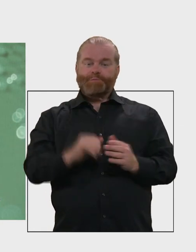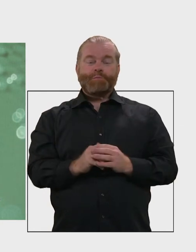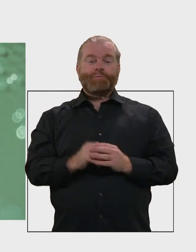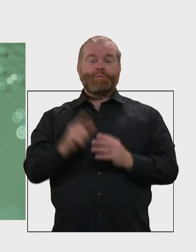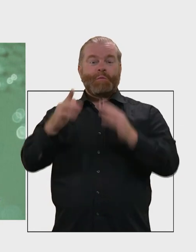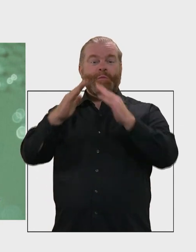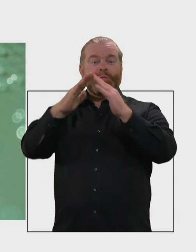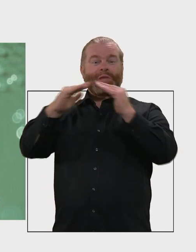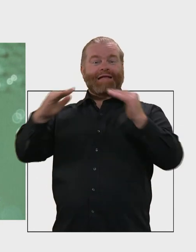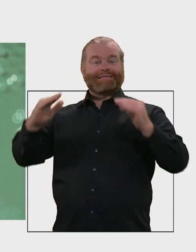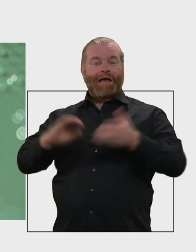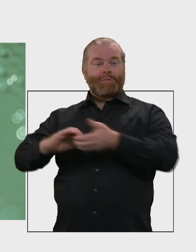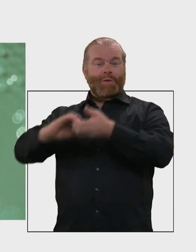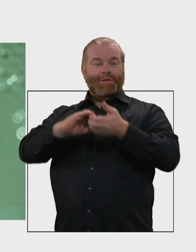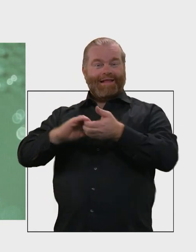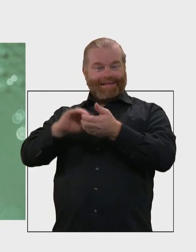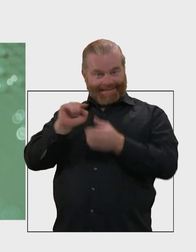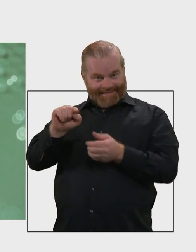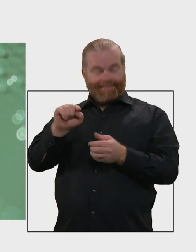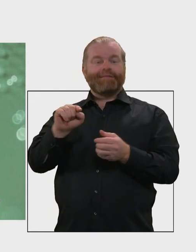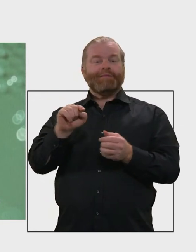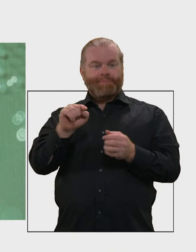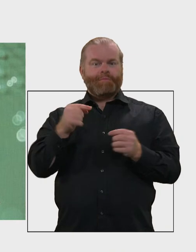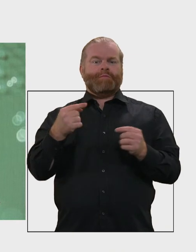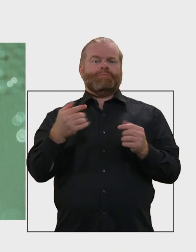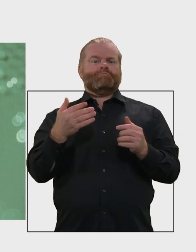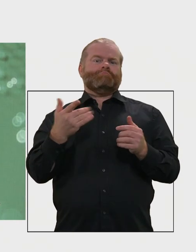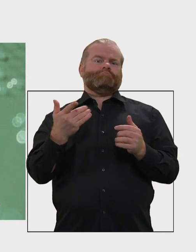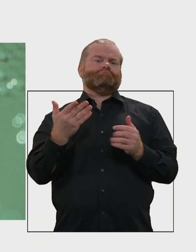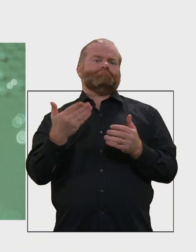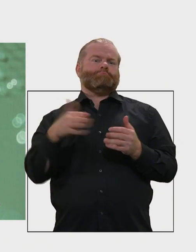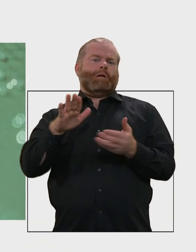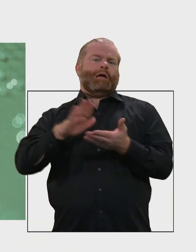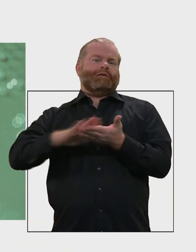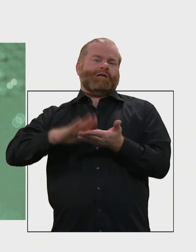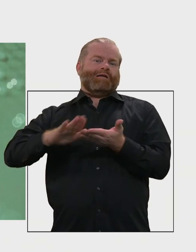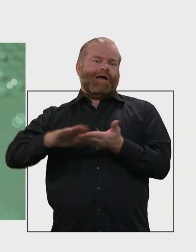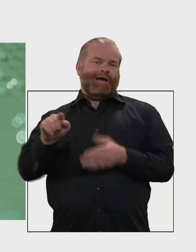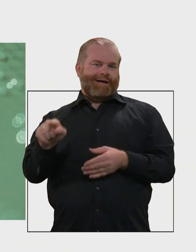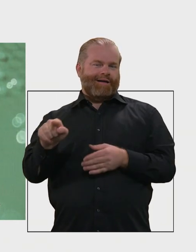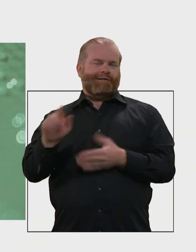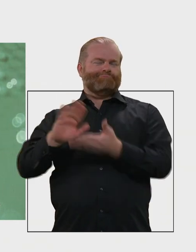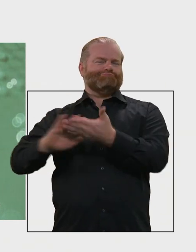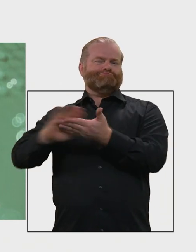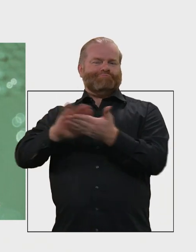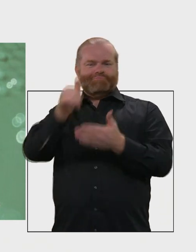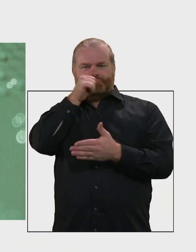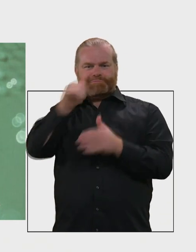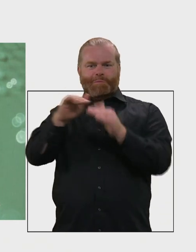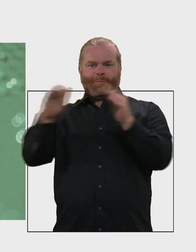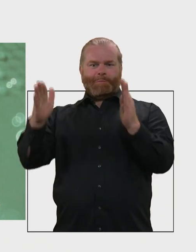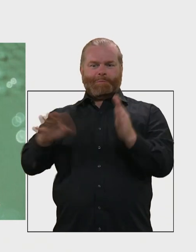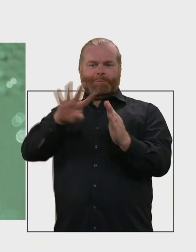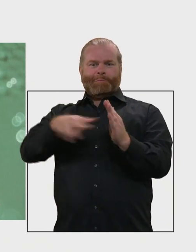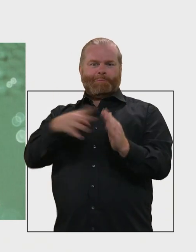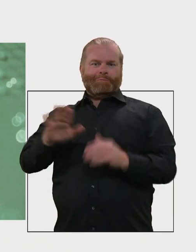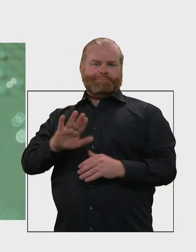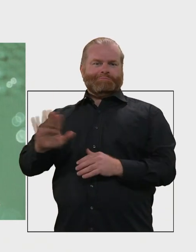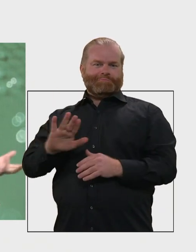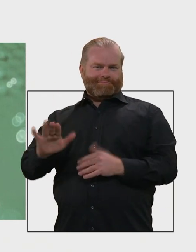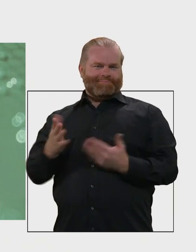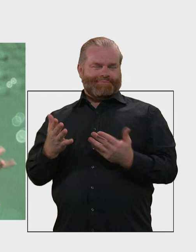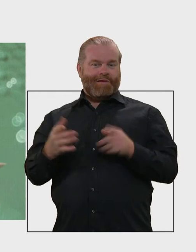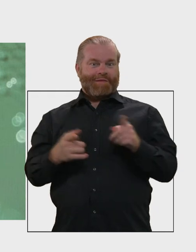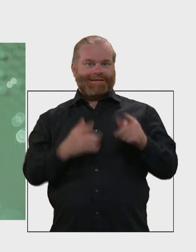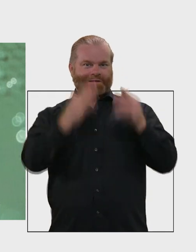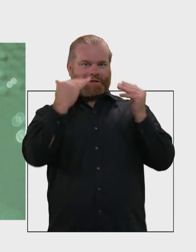dazu, ist relativ einfach zu ertasten. Und das ist ein sehr spannender Prozess. Wie kann ich diese taktile Darstellung gestalten? Nehmen